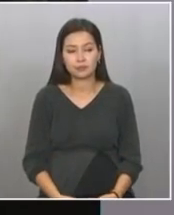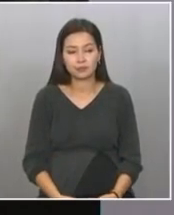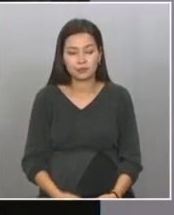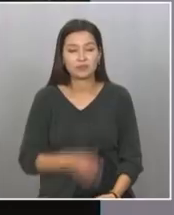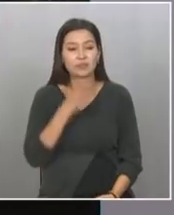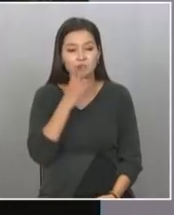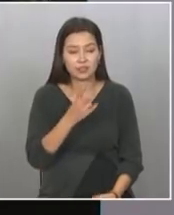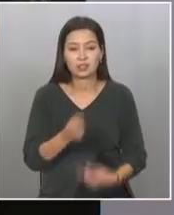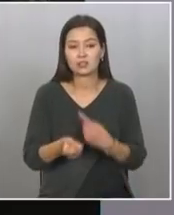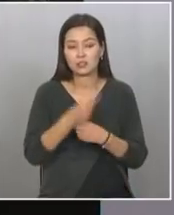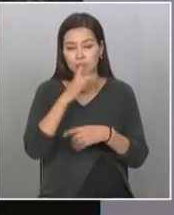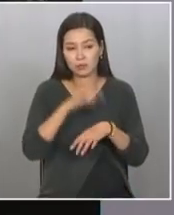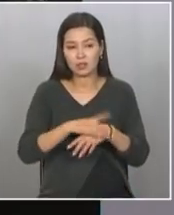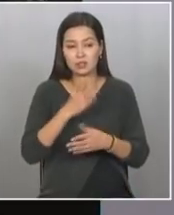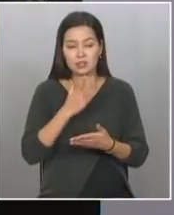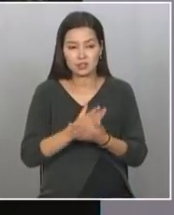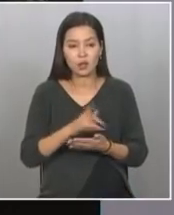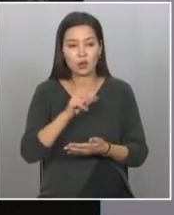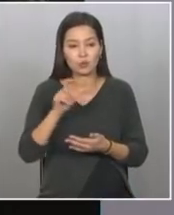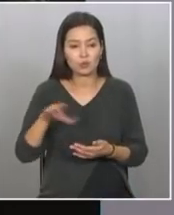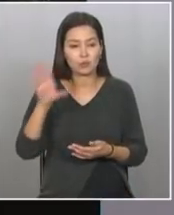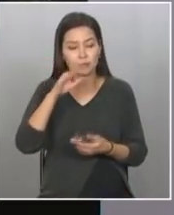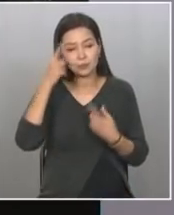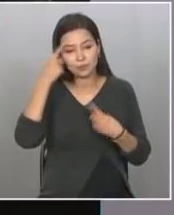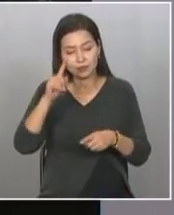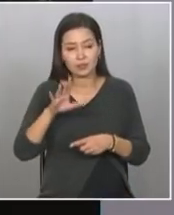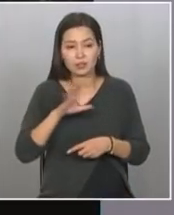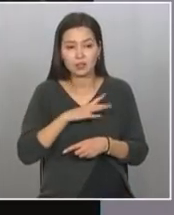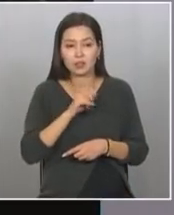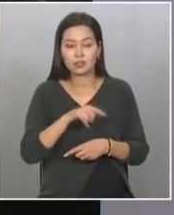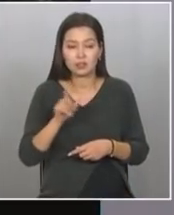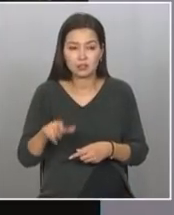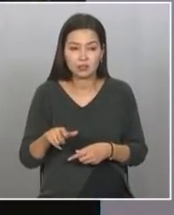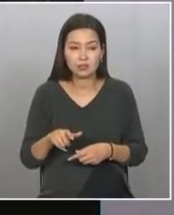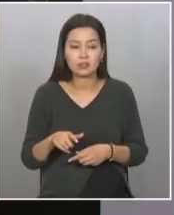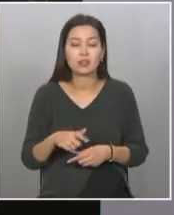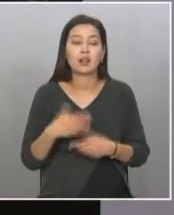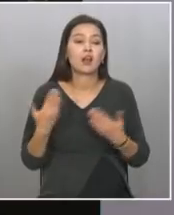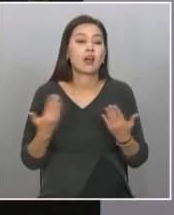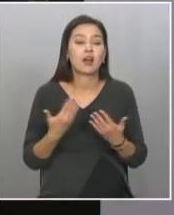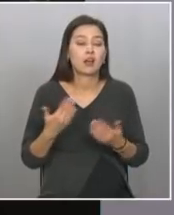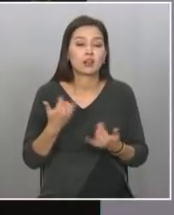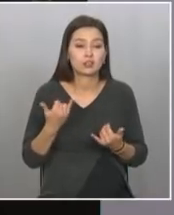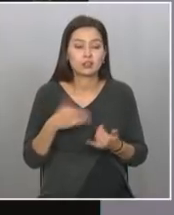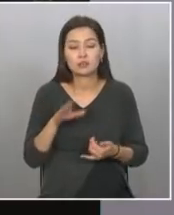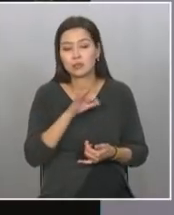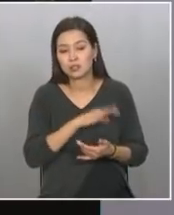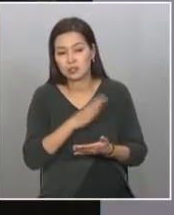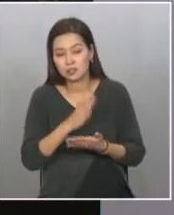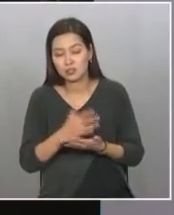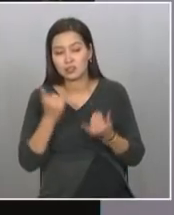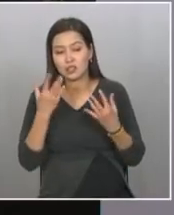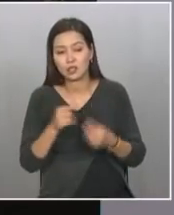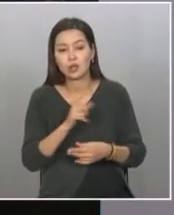разных часов было придумано людьми. А какими часами сейчас пользуются люди? Я предлагаю